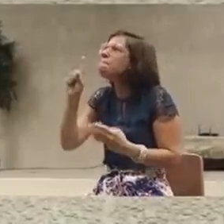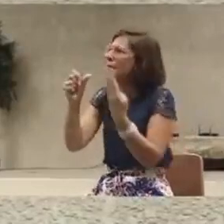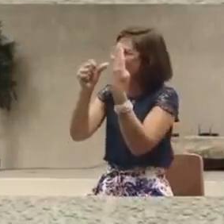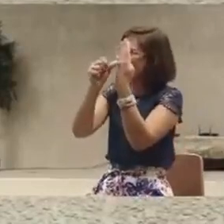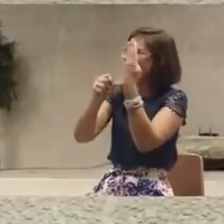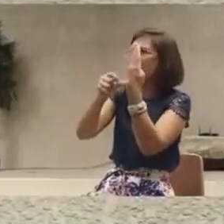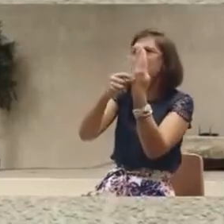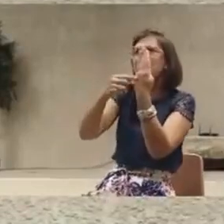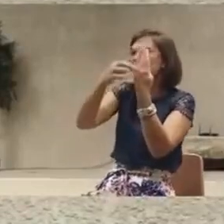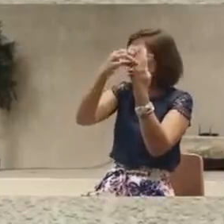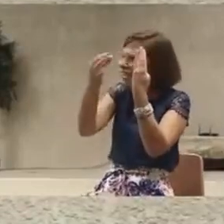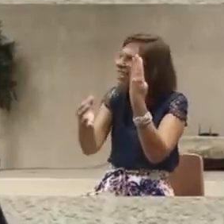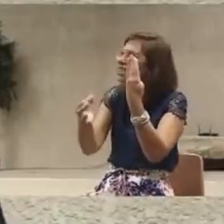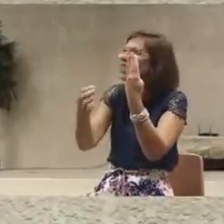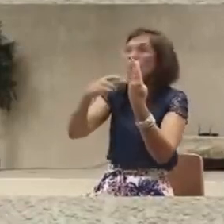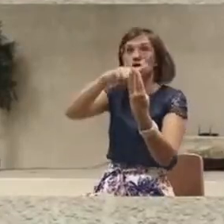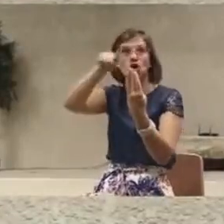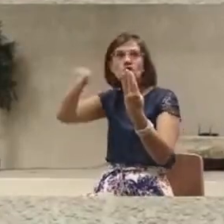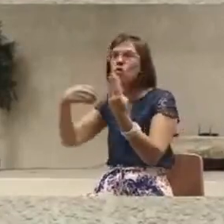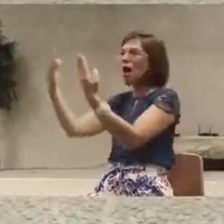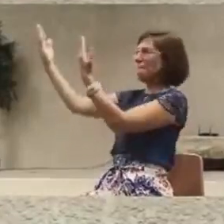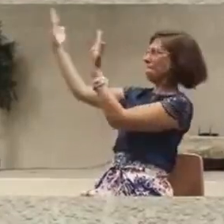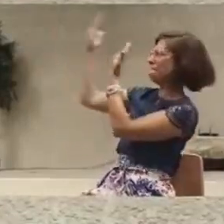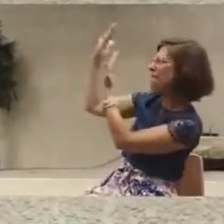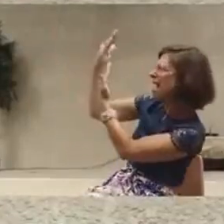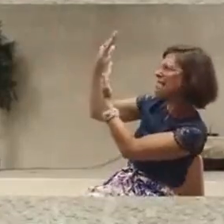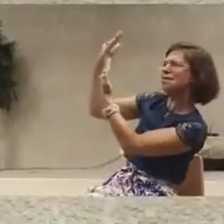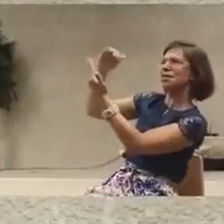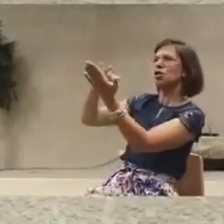C'est ça la réalité.